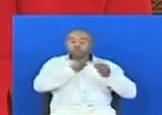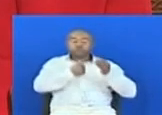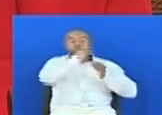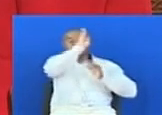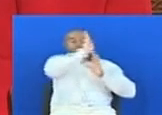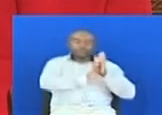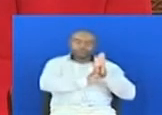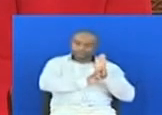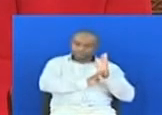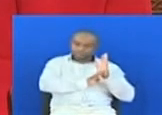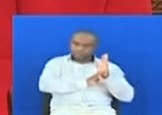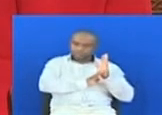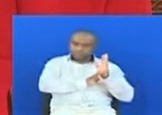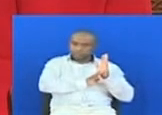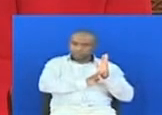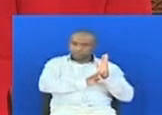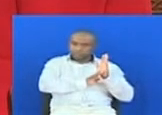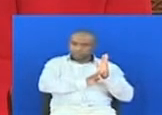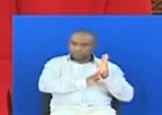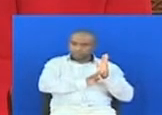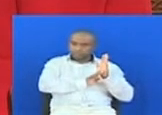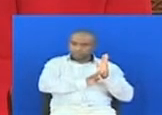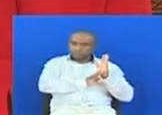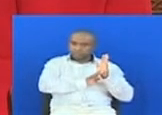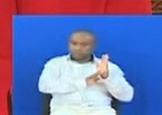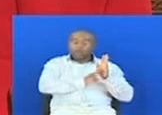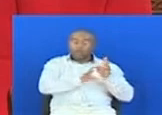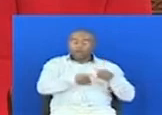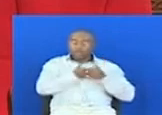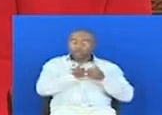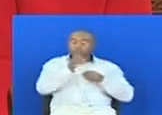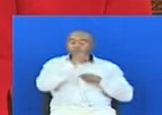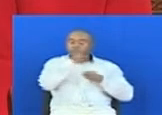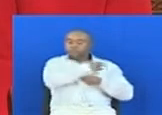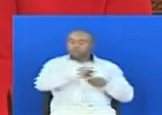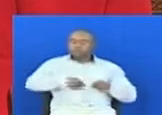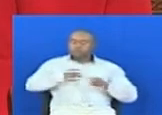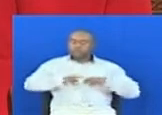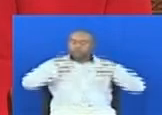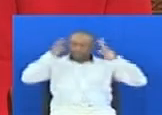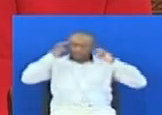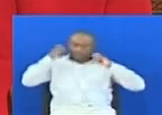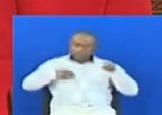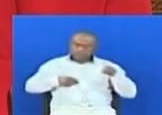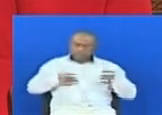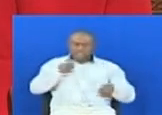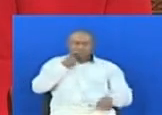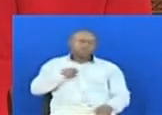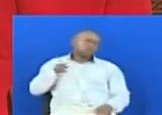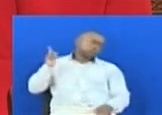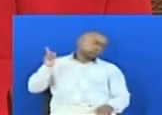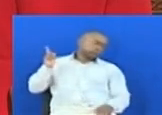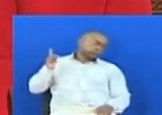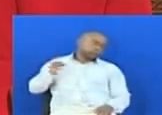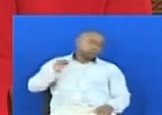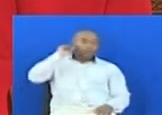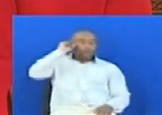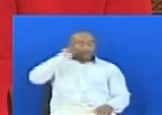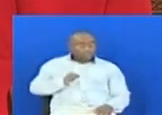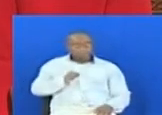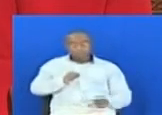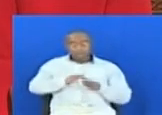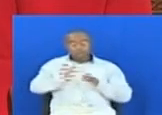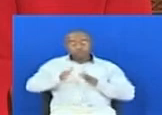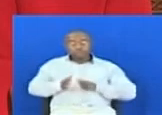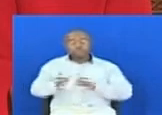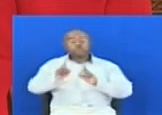statistics za uchumi kushuka. Kwa hiyo Rais wetu akakaa akatafakari, akaona lazima yaende njia